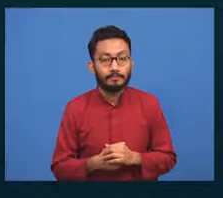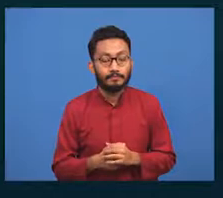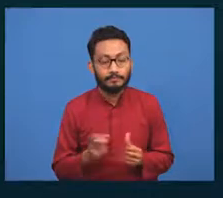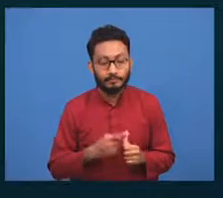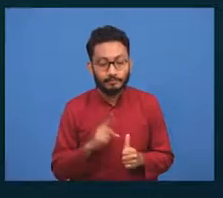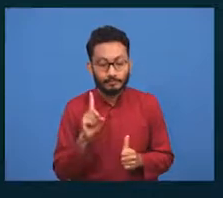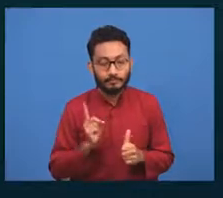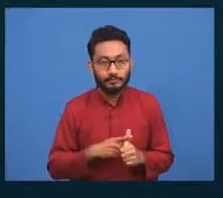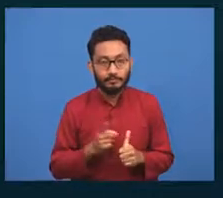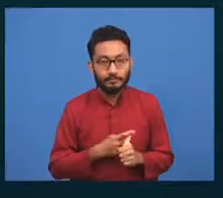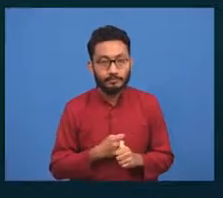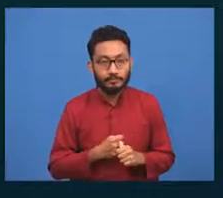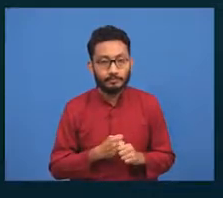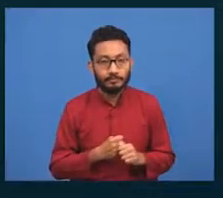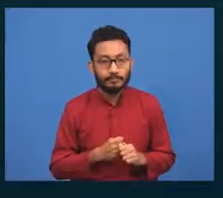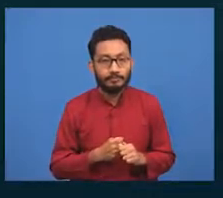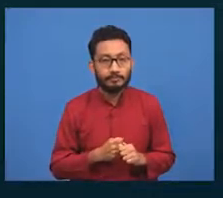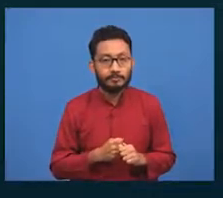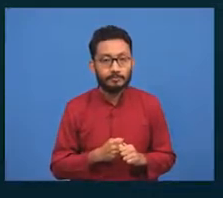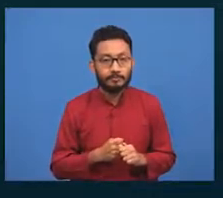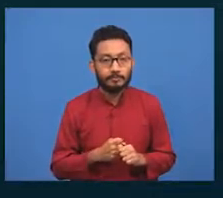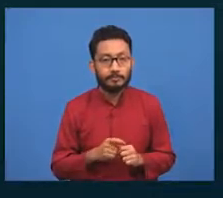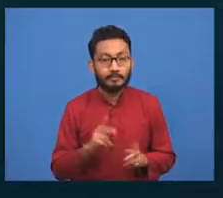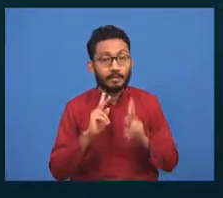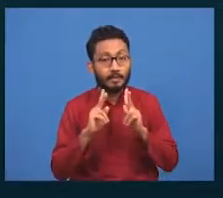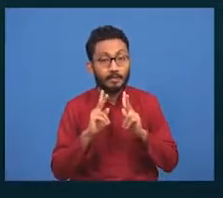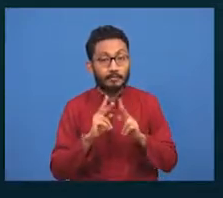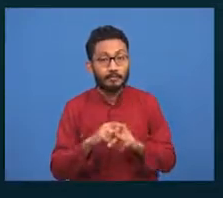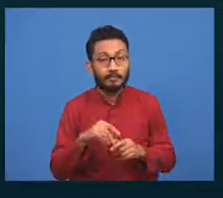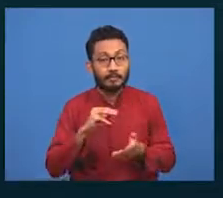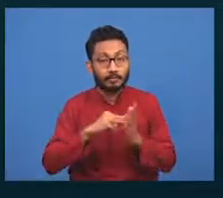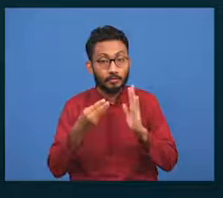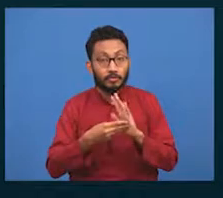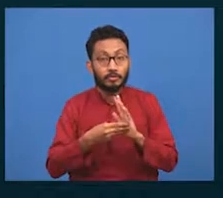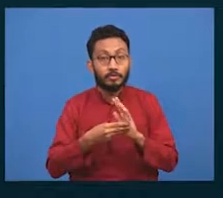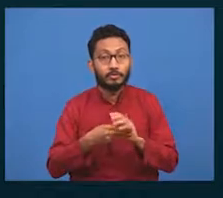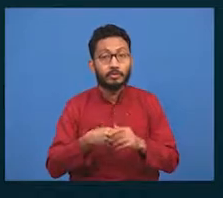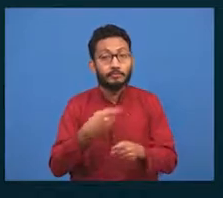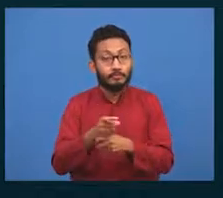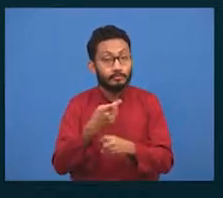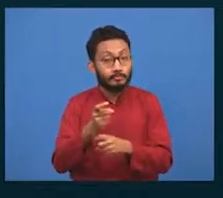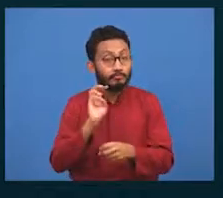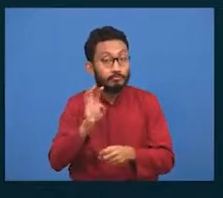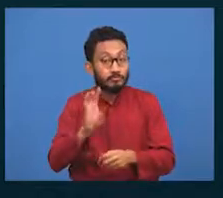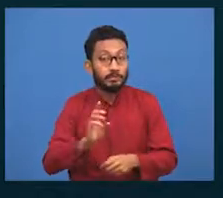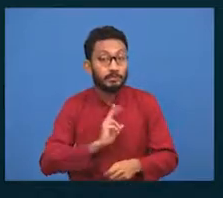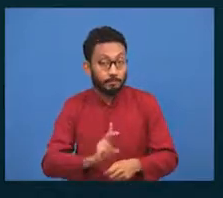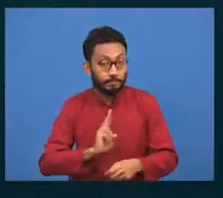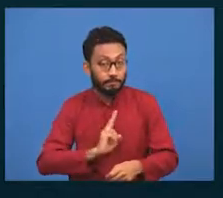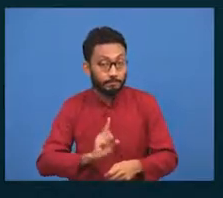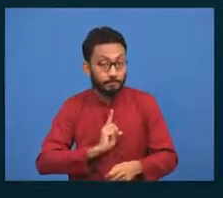pertamanya, pelajar dapat menyatakan pengertian mempersendakan agama. Yang